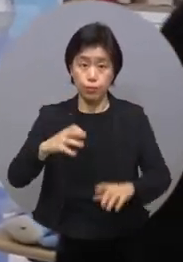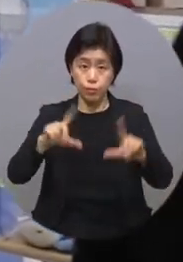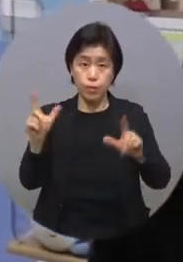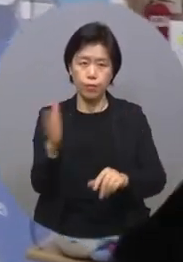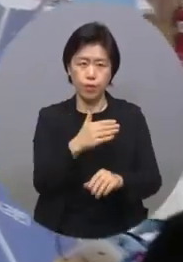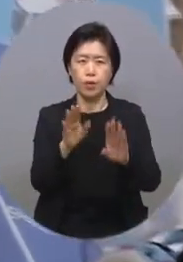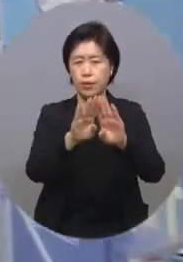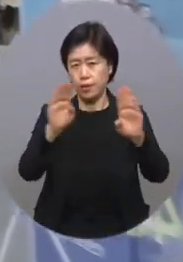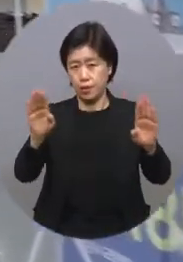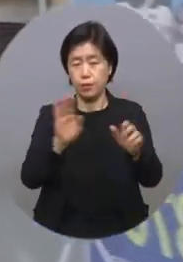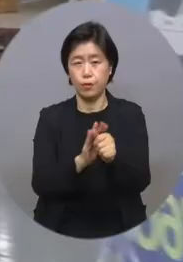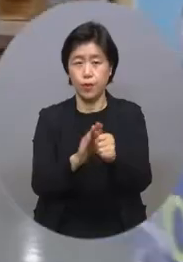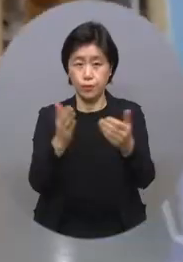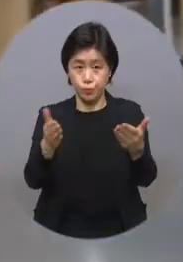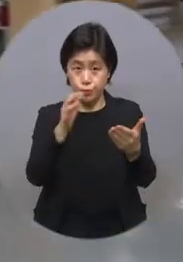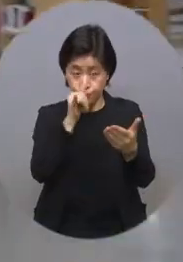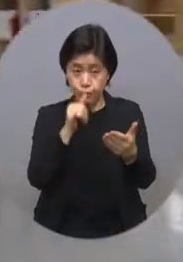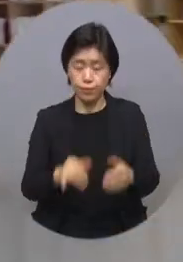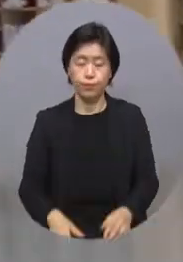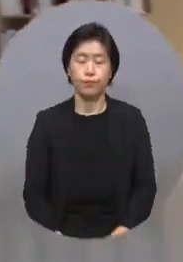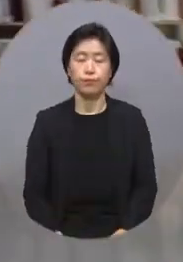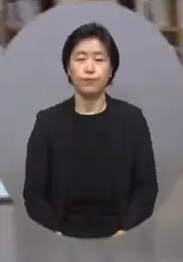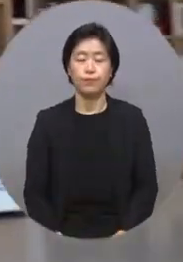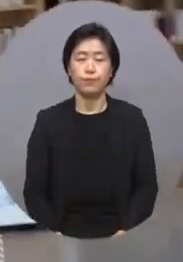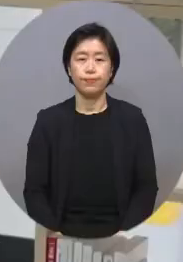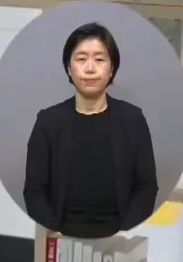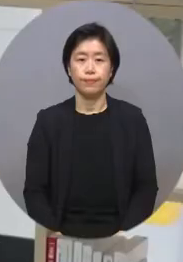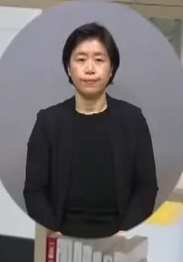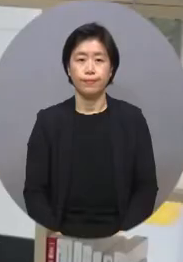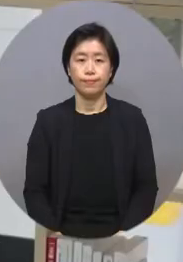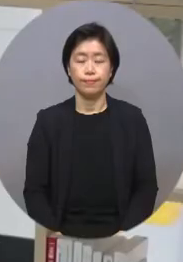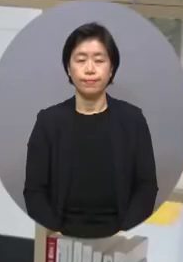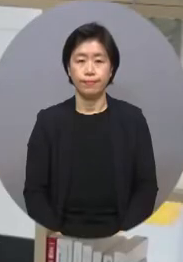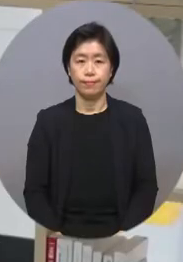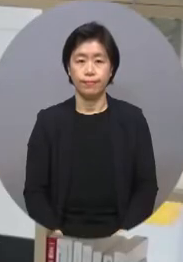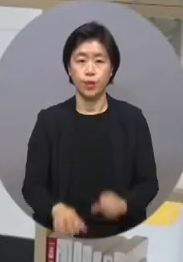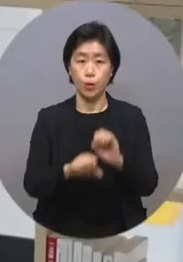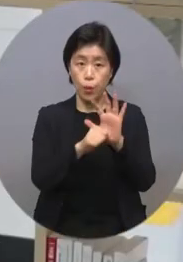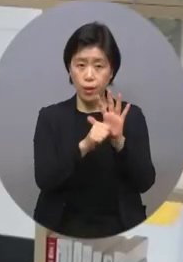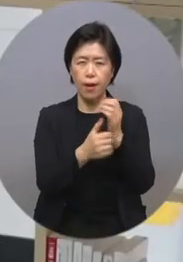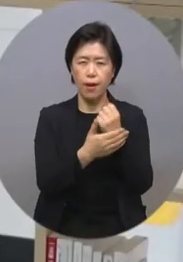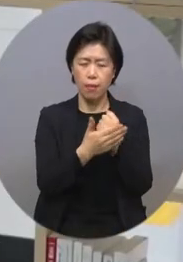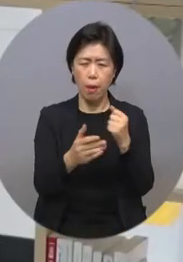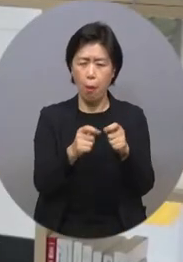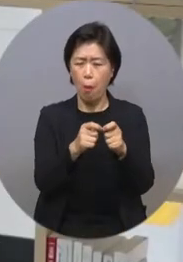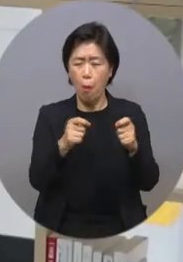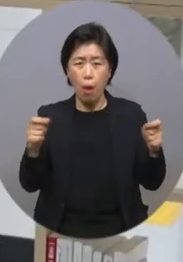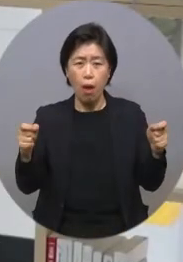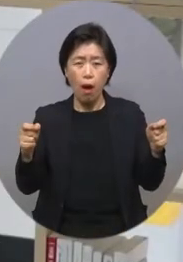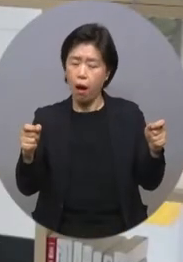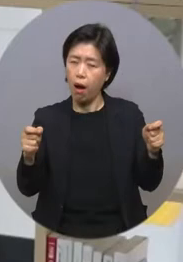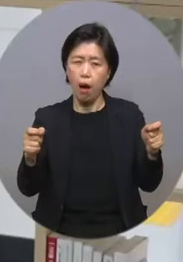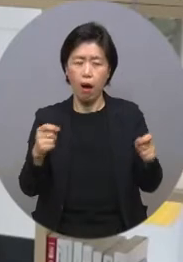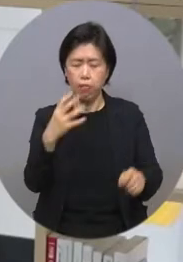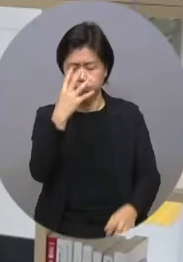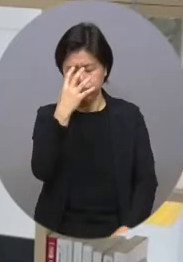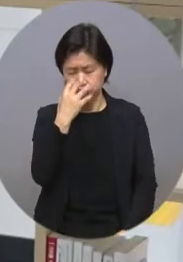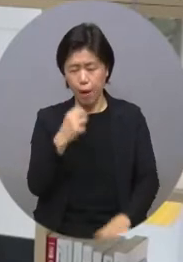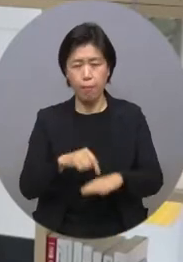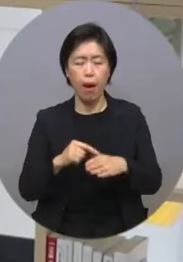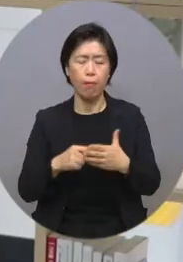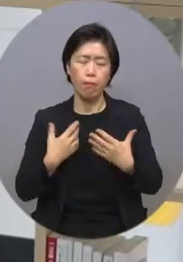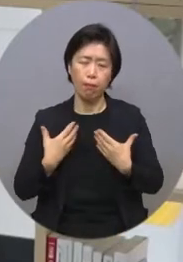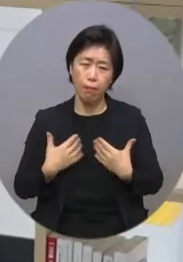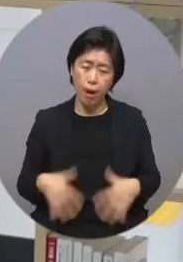지역 문화예술 발전에 힘쓰고 있습니다 코브 날리고 장기화로 직진 마음에 희망과 위로를